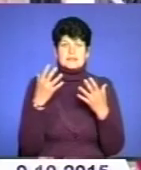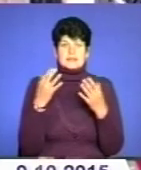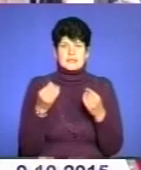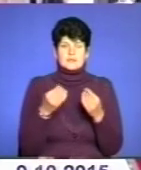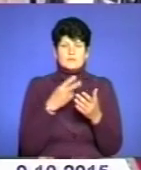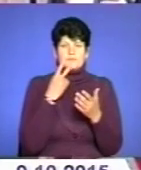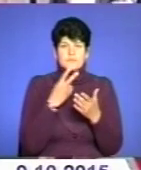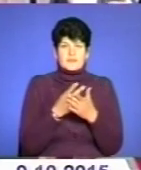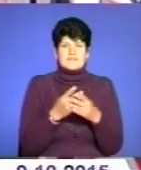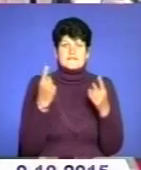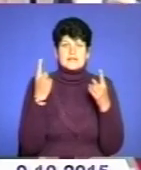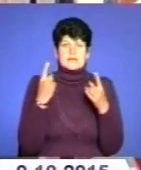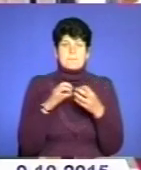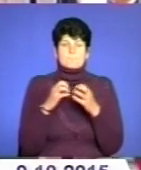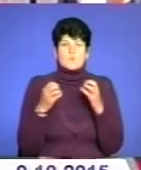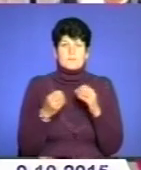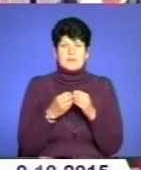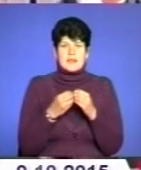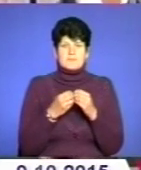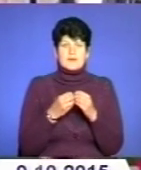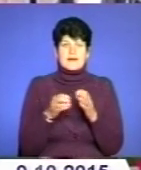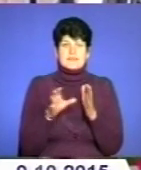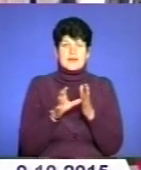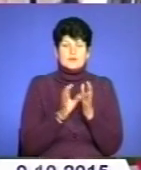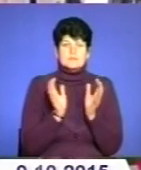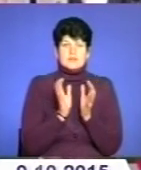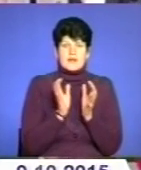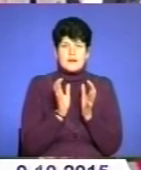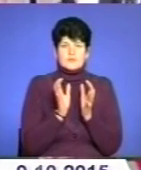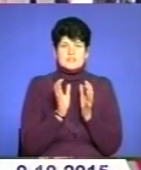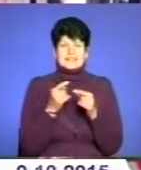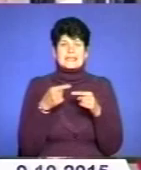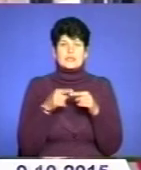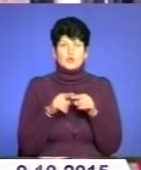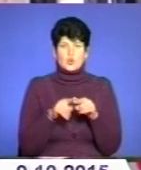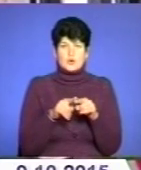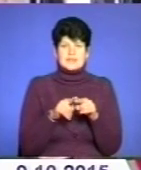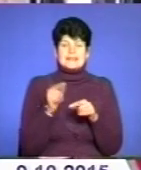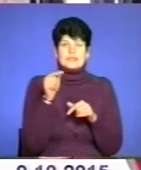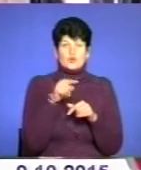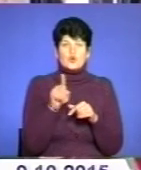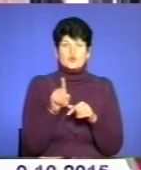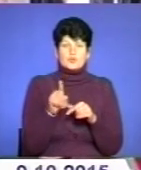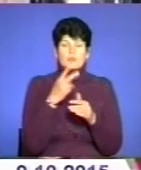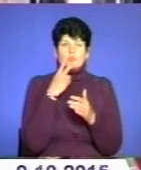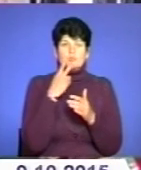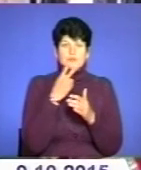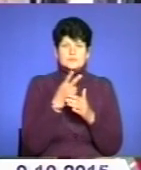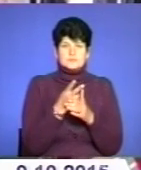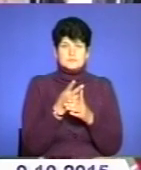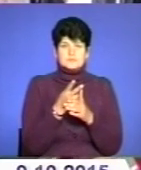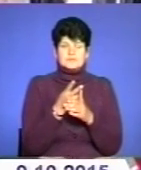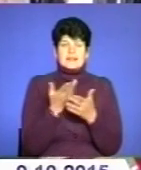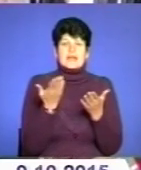досить великі проблеми з точки зору нерозбираючих енергоощадних технологій. І для того, щоб продемонструвати,